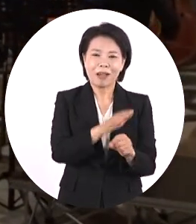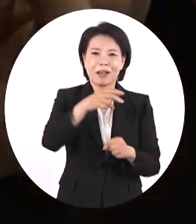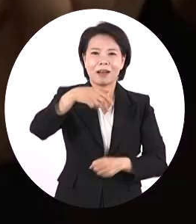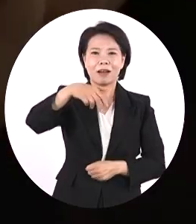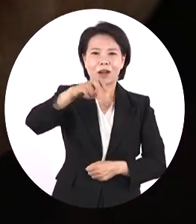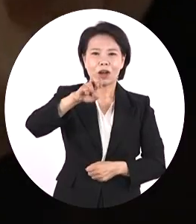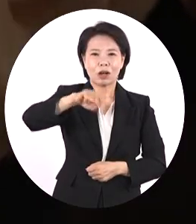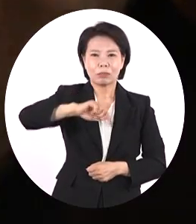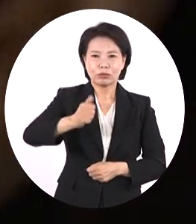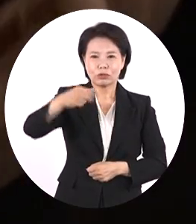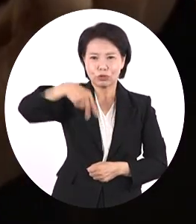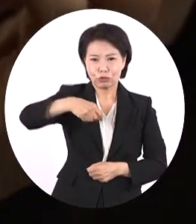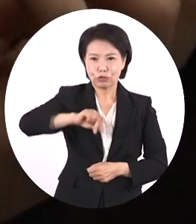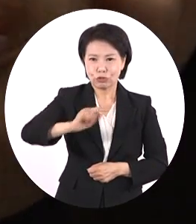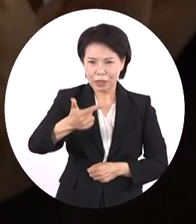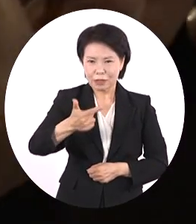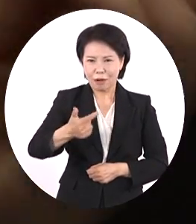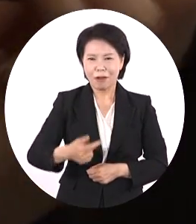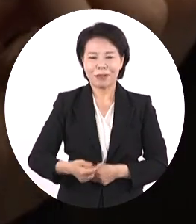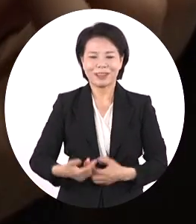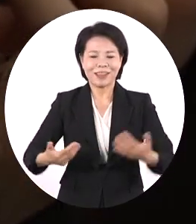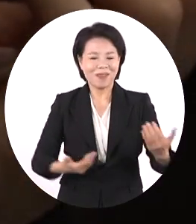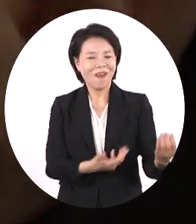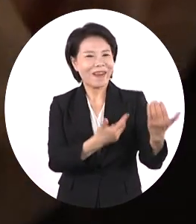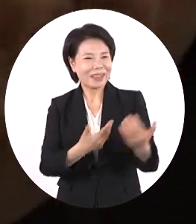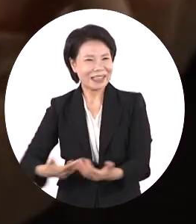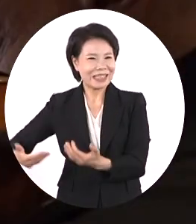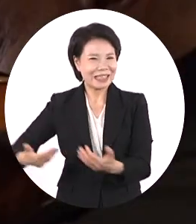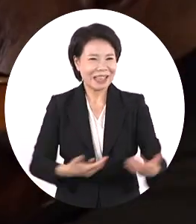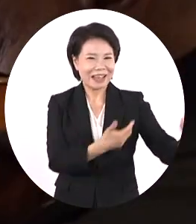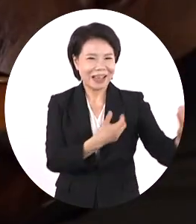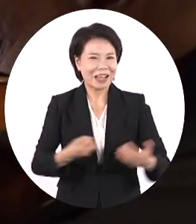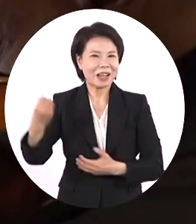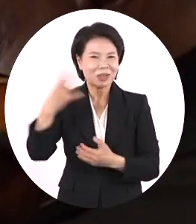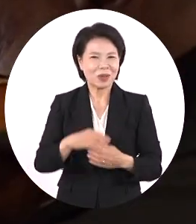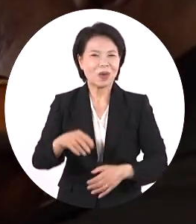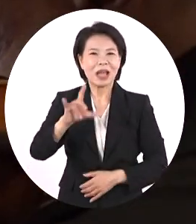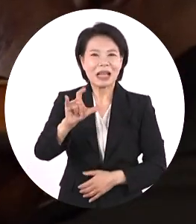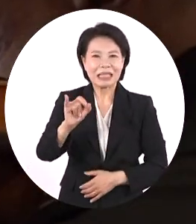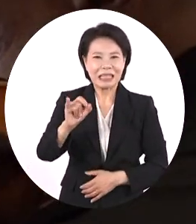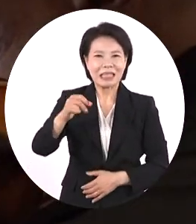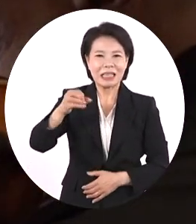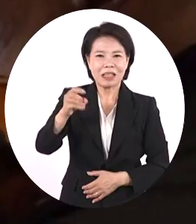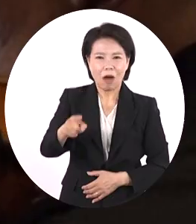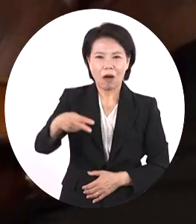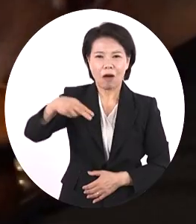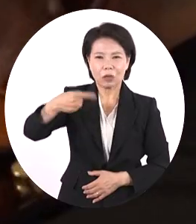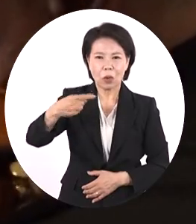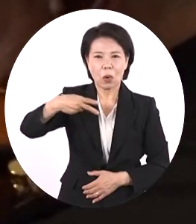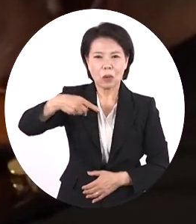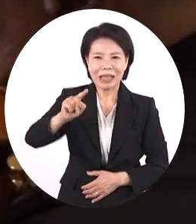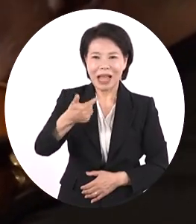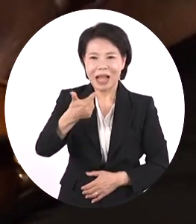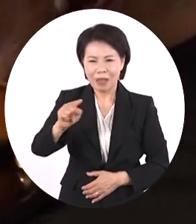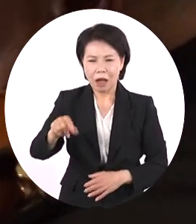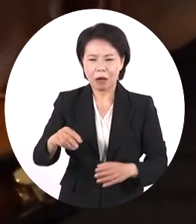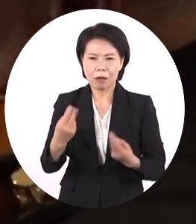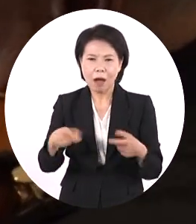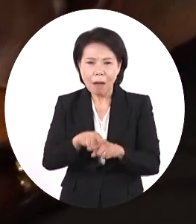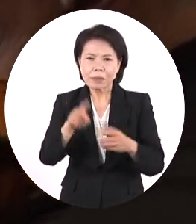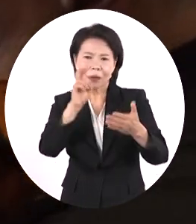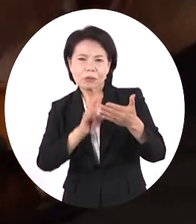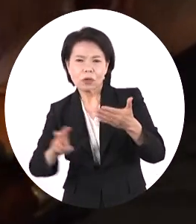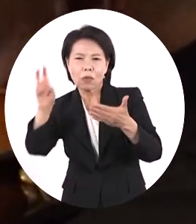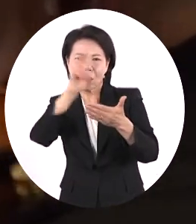현대 레퀴엠으로 제주자장가, 웡이자랑과 민요, 이어도사나 등을 통해 제주 여성의